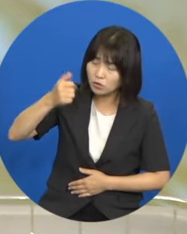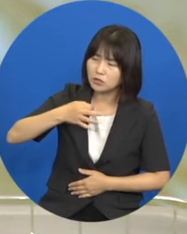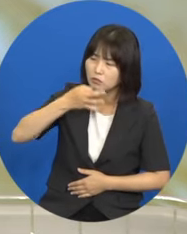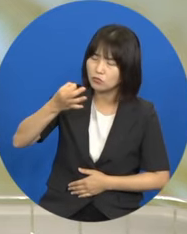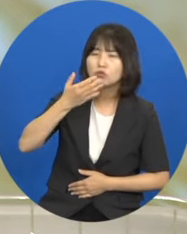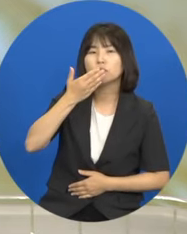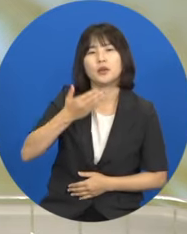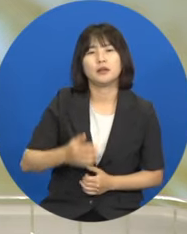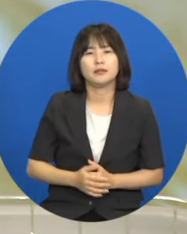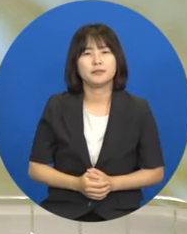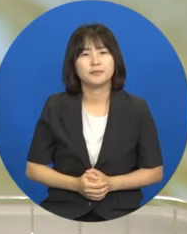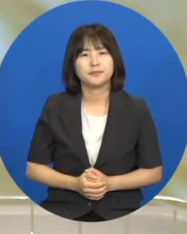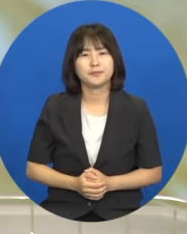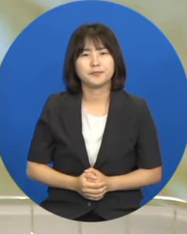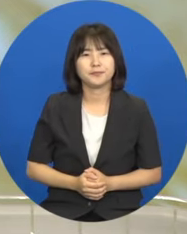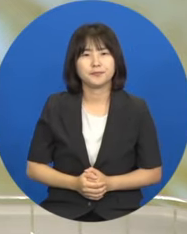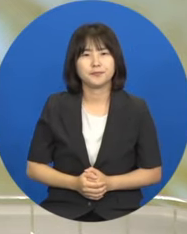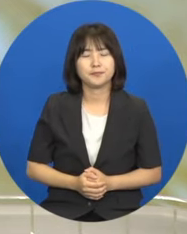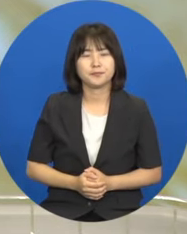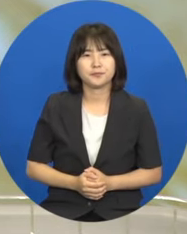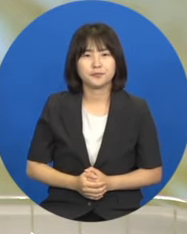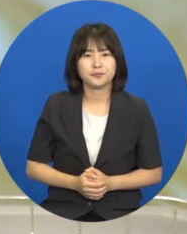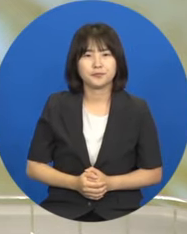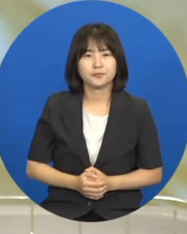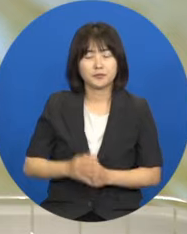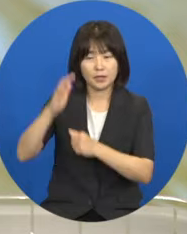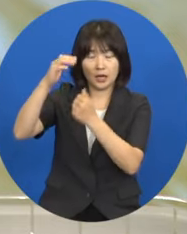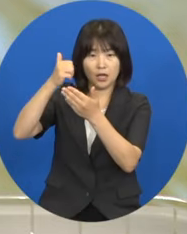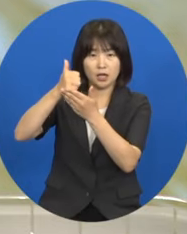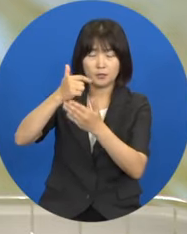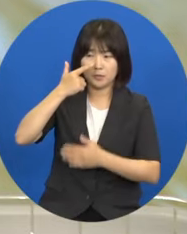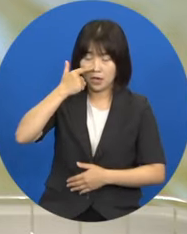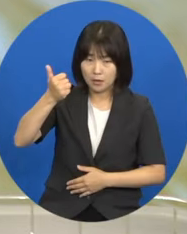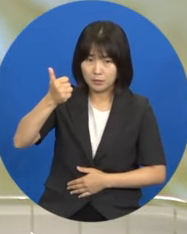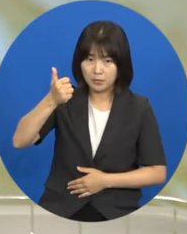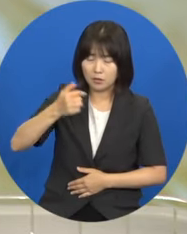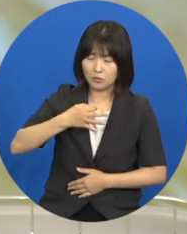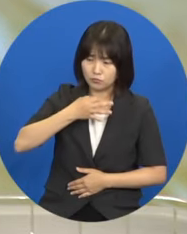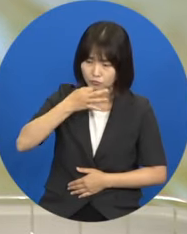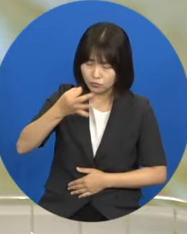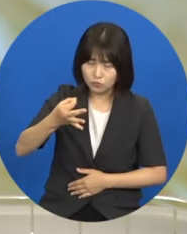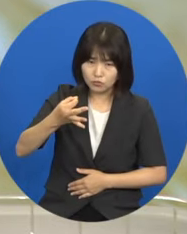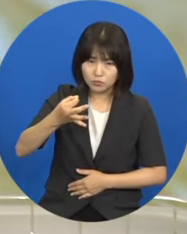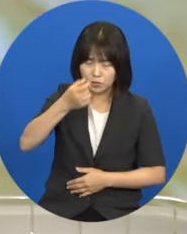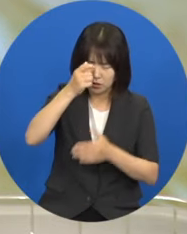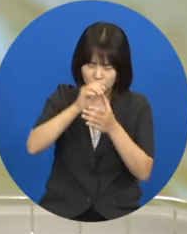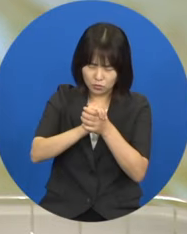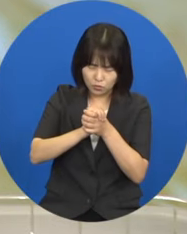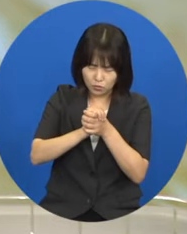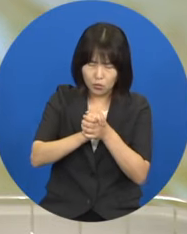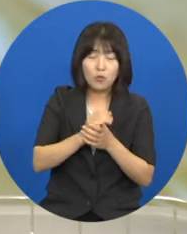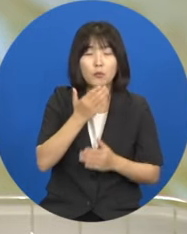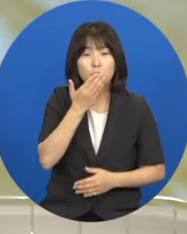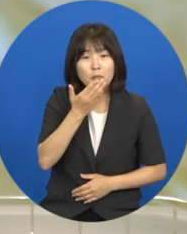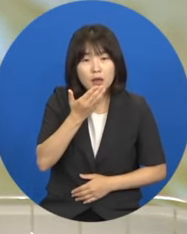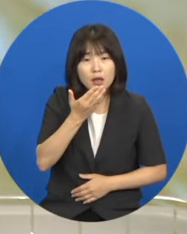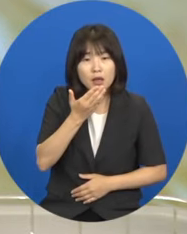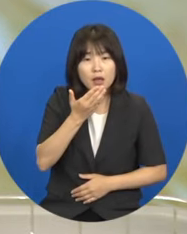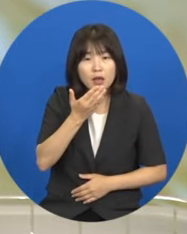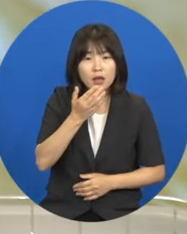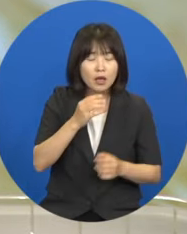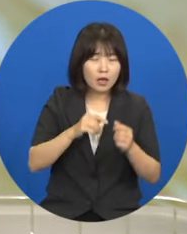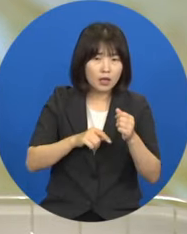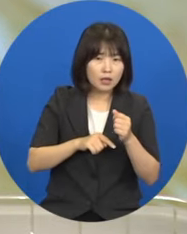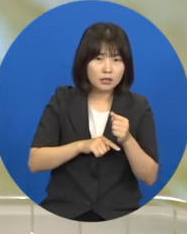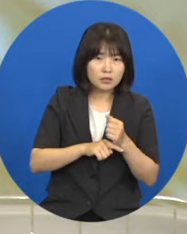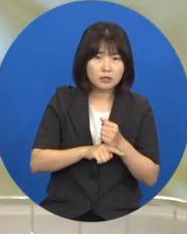부를 수 있는 겁니다. 여러분, 우리가 하나님을 아빠, 아버지라고 부르며 기도할 수 있는 건 엄청난